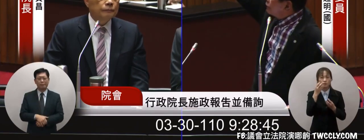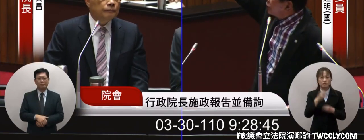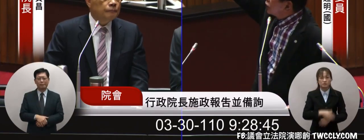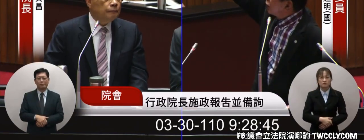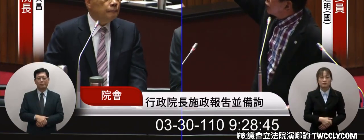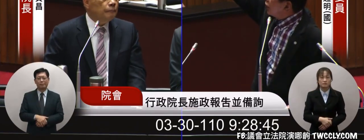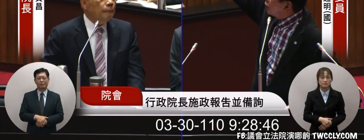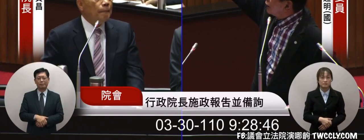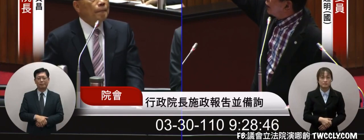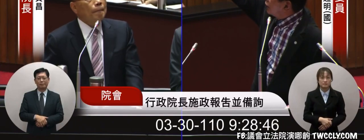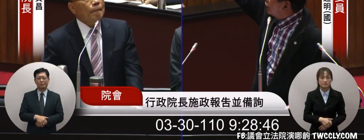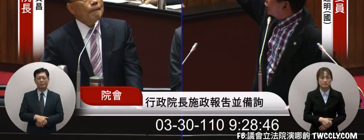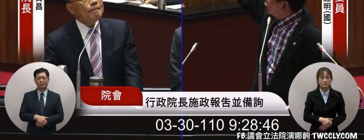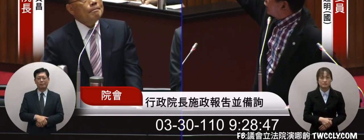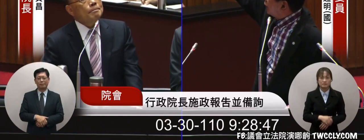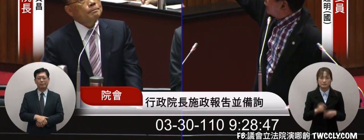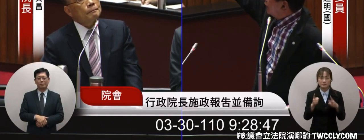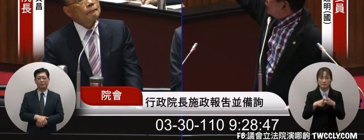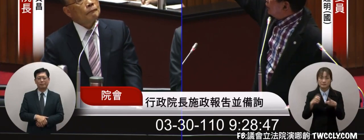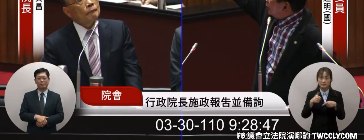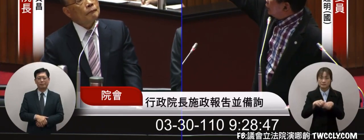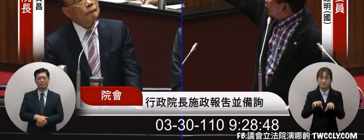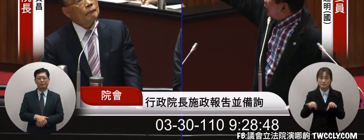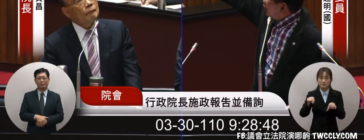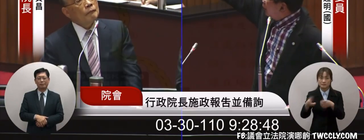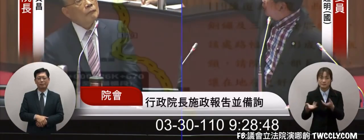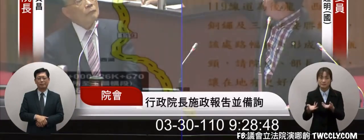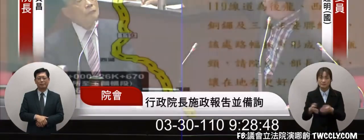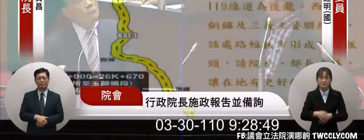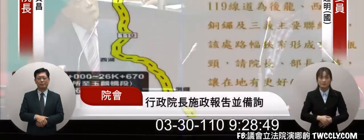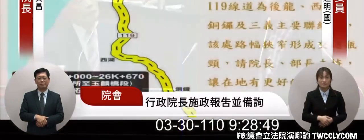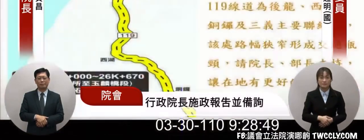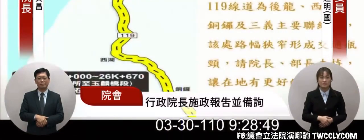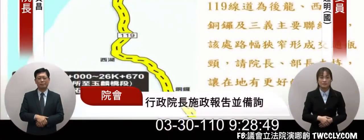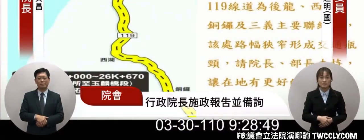小水館119線這個聯絡